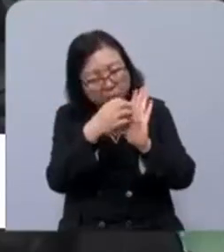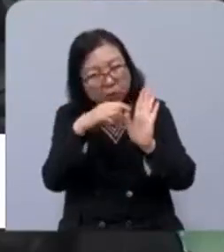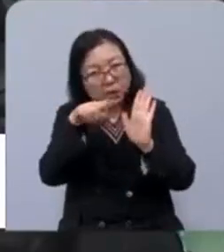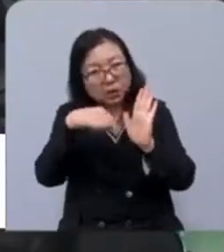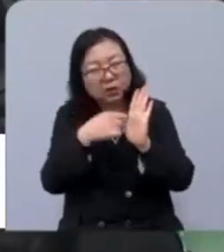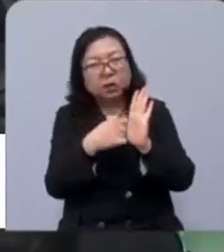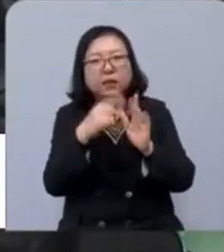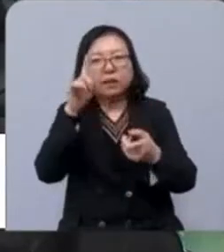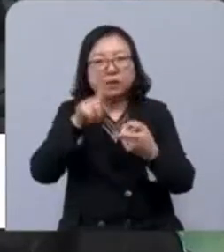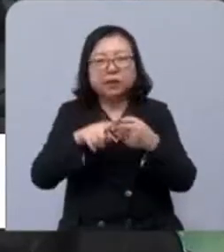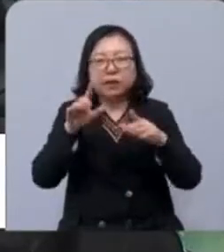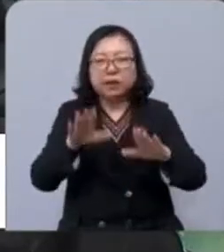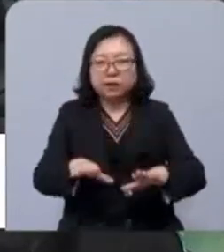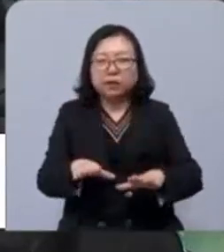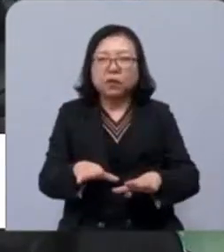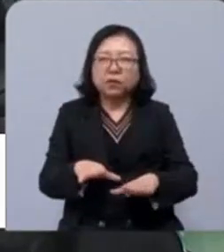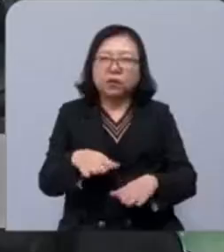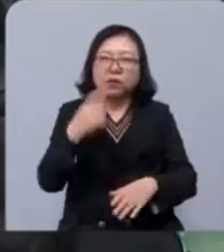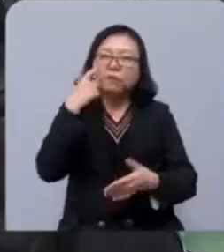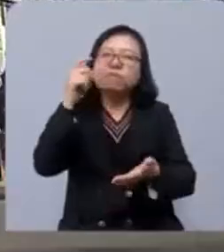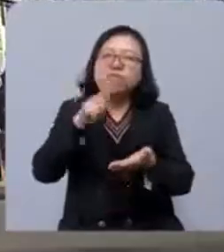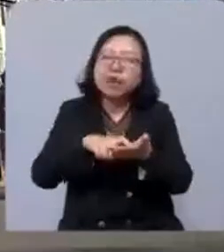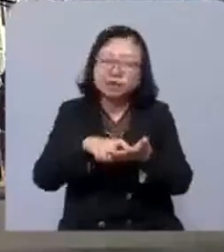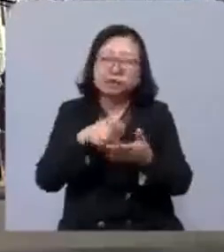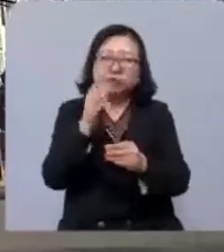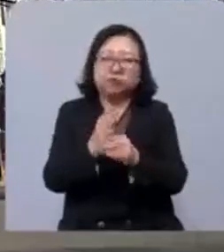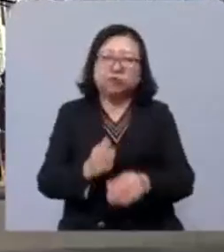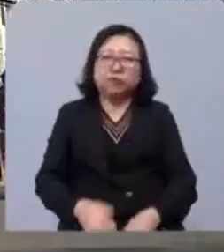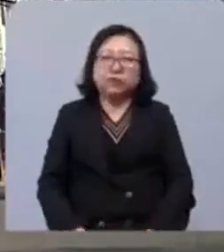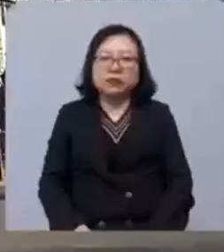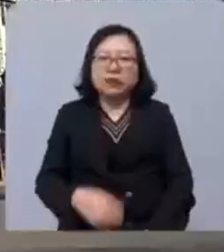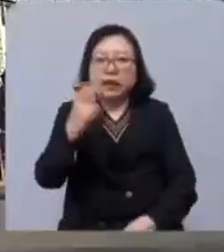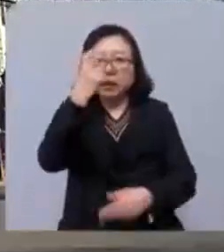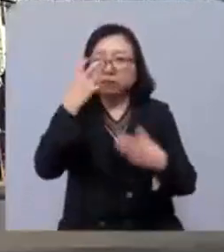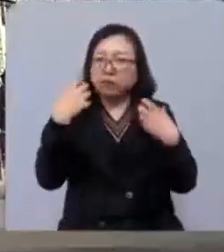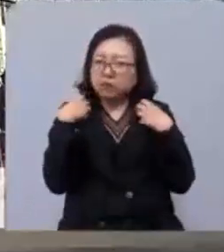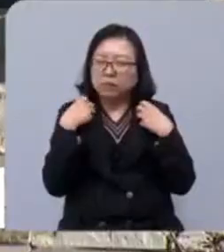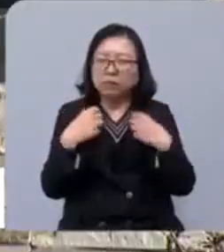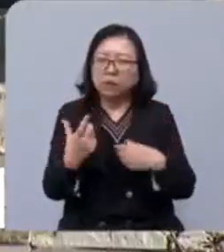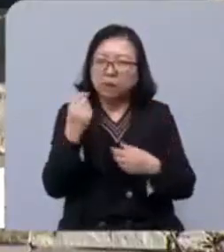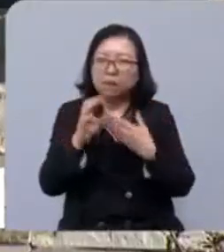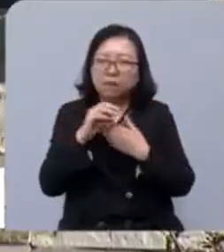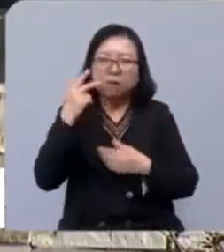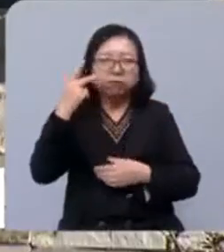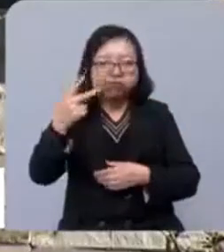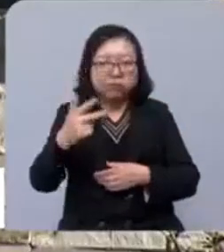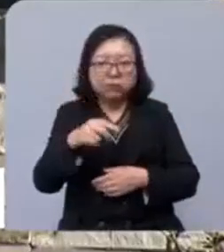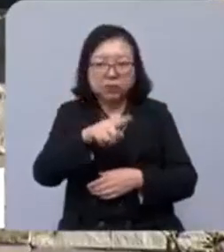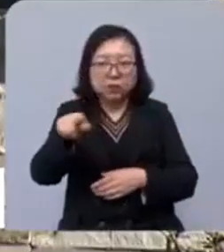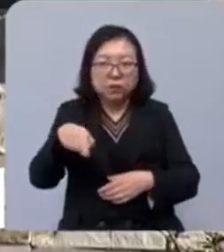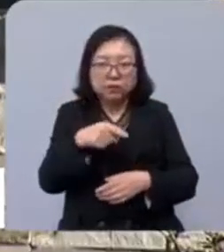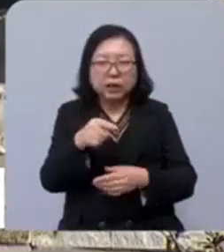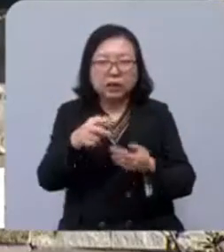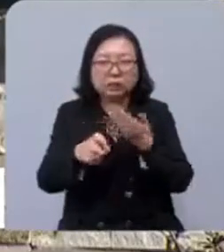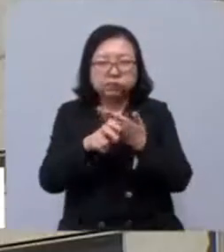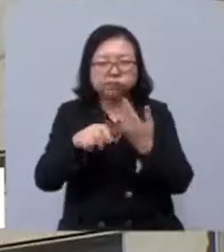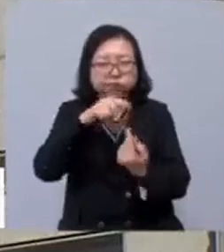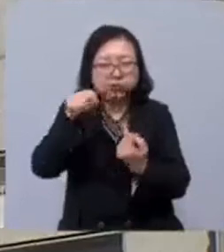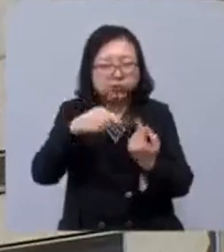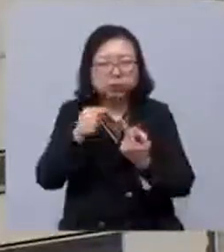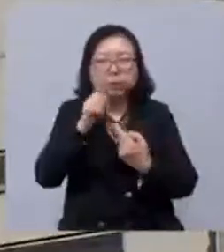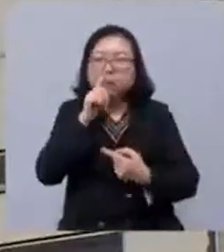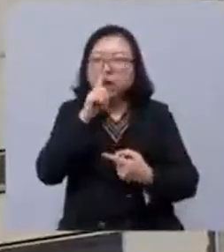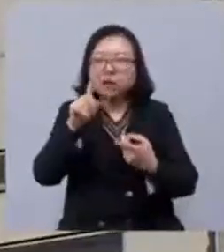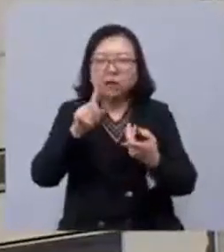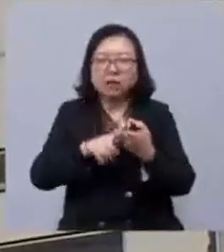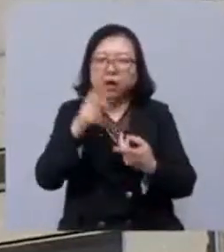사안에 대해서도 사실 관계를 확인하고 있습니다 감사원도 이르면 다음 주 청남대 푸드트럭 불법 운영 논란에 대한